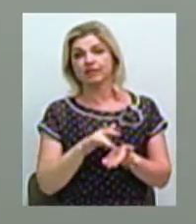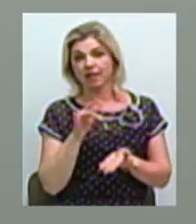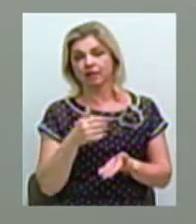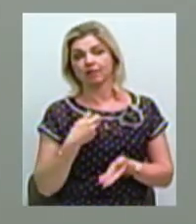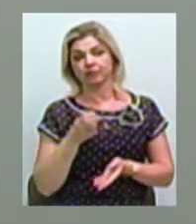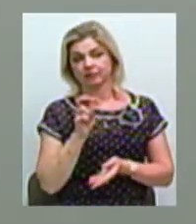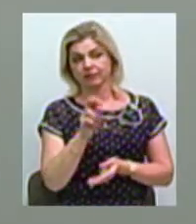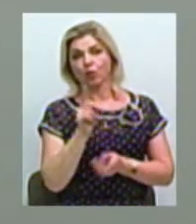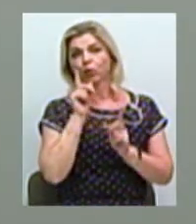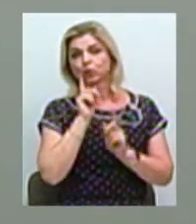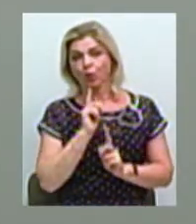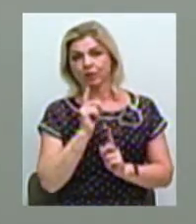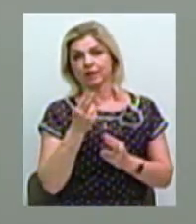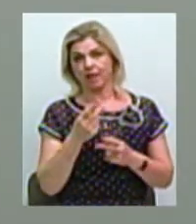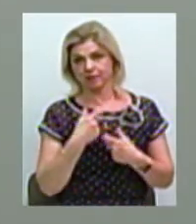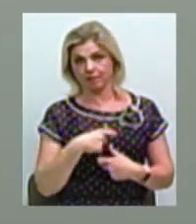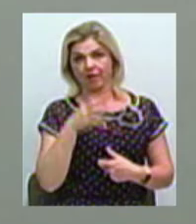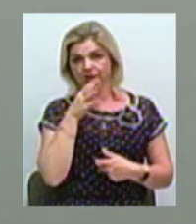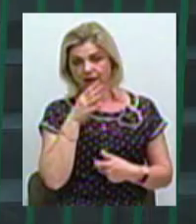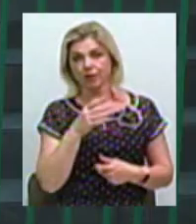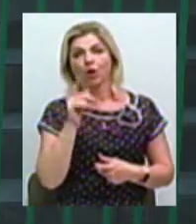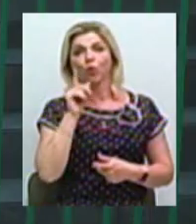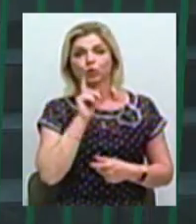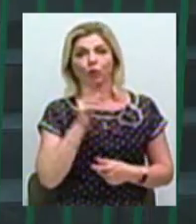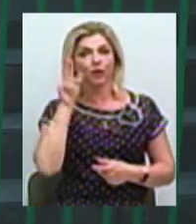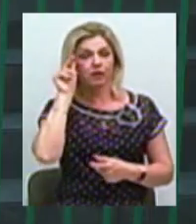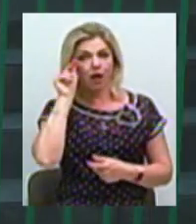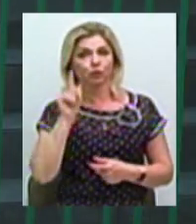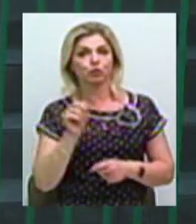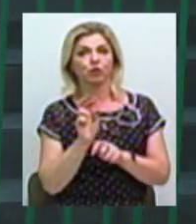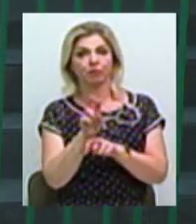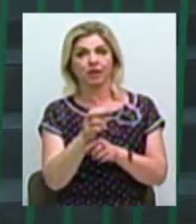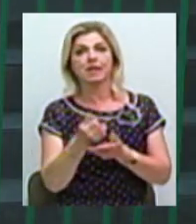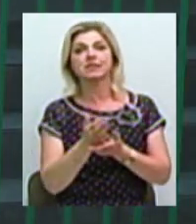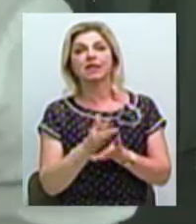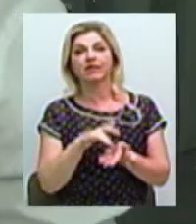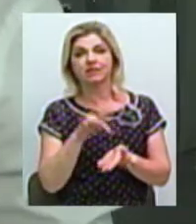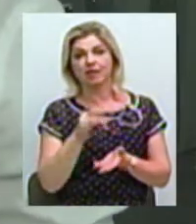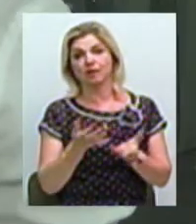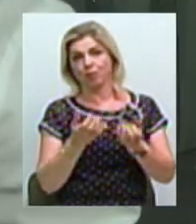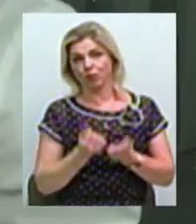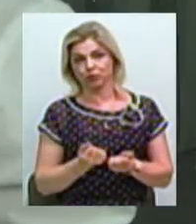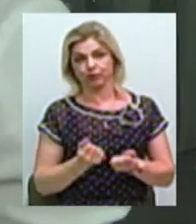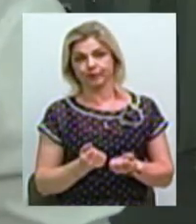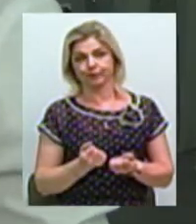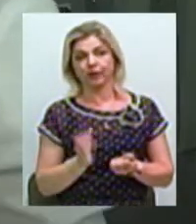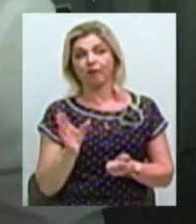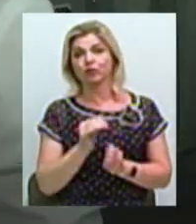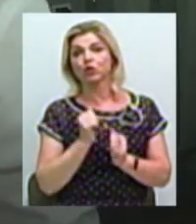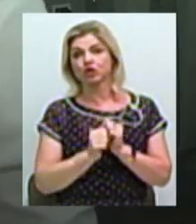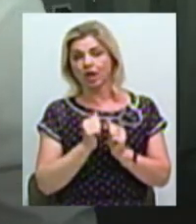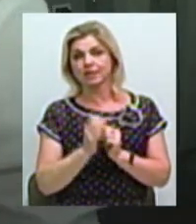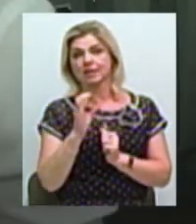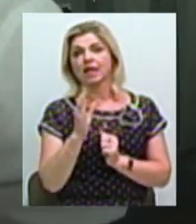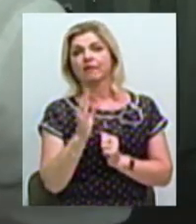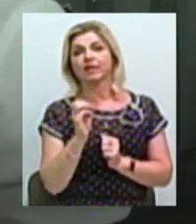собі зручний для себе час, зручну дату, щоб відвідувати сервісний центр, отримати послугу. Все частіше до сервісного центру